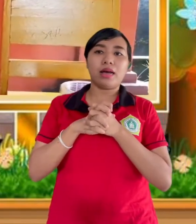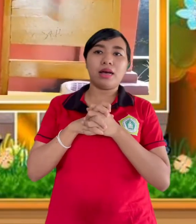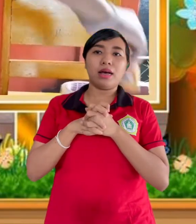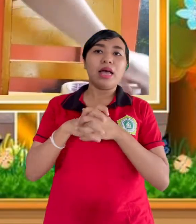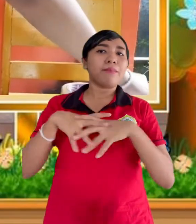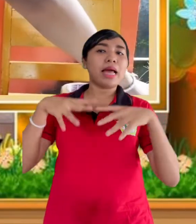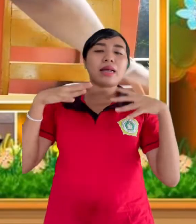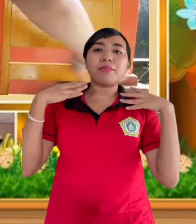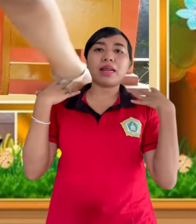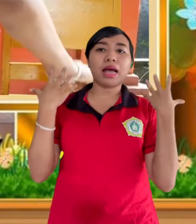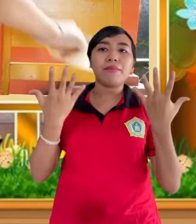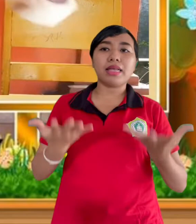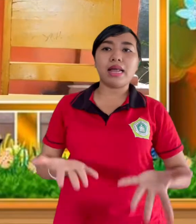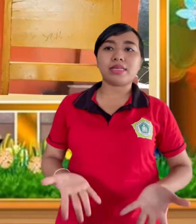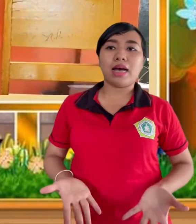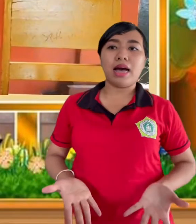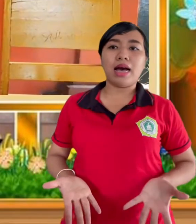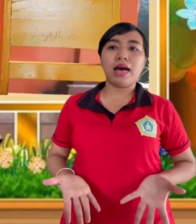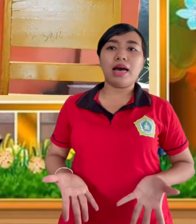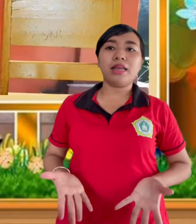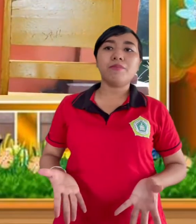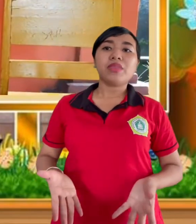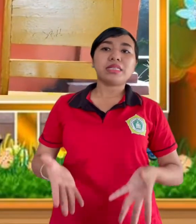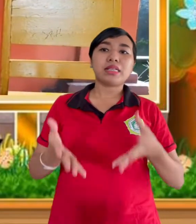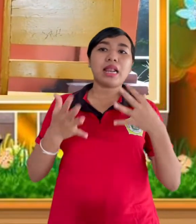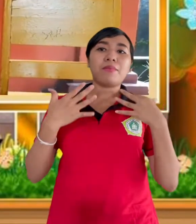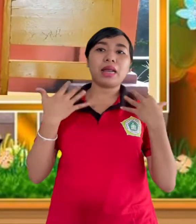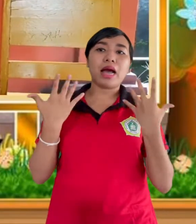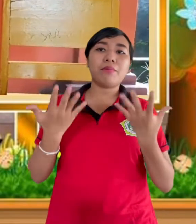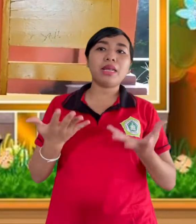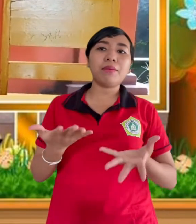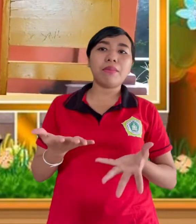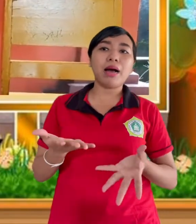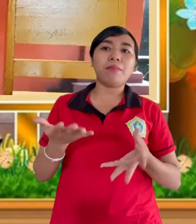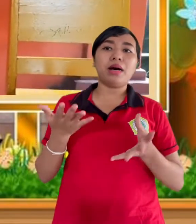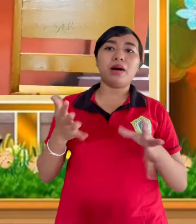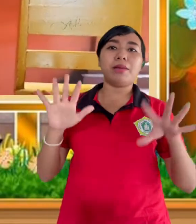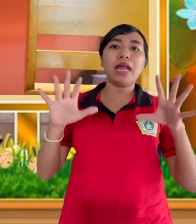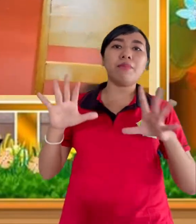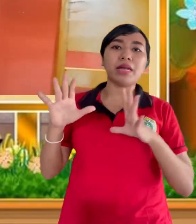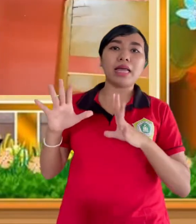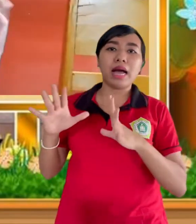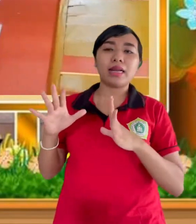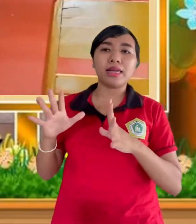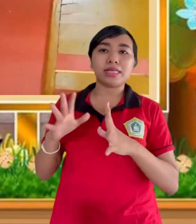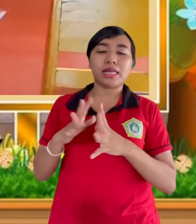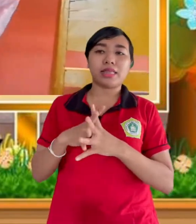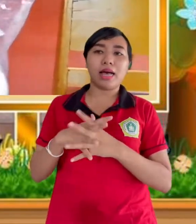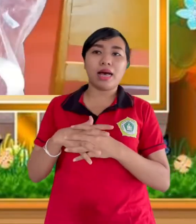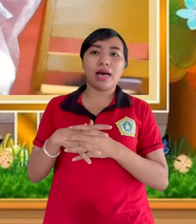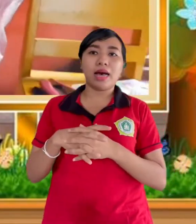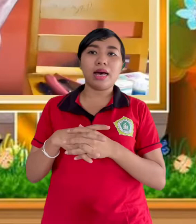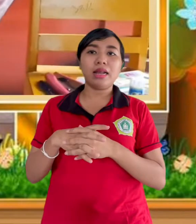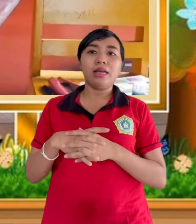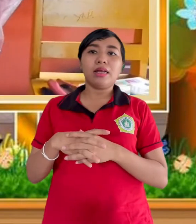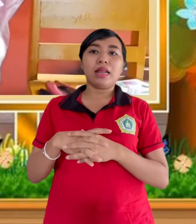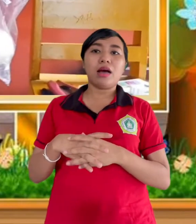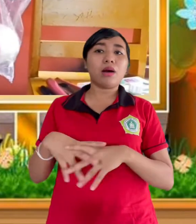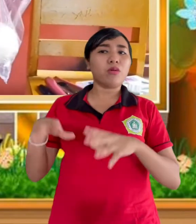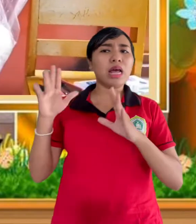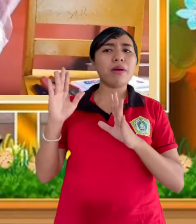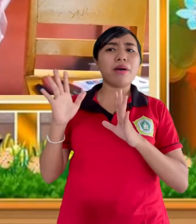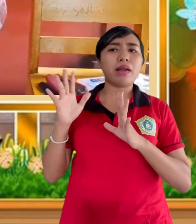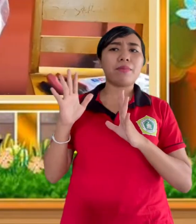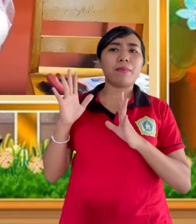berat? Nah, biarkan mereka menjelaskan. Setelah mereka menimbang benda-benda yang ada di sekitar,